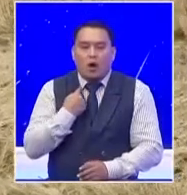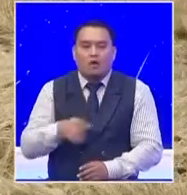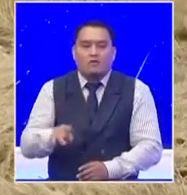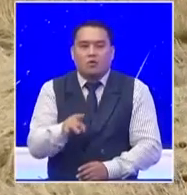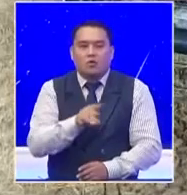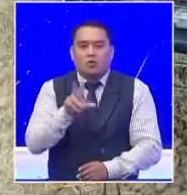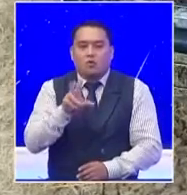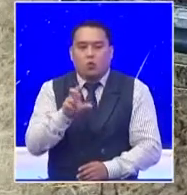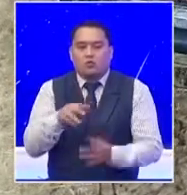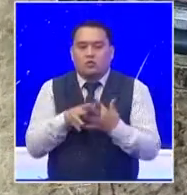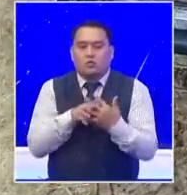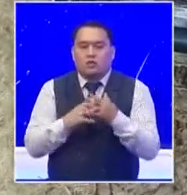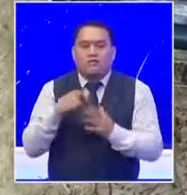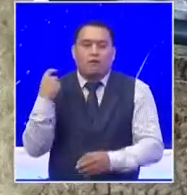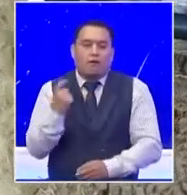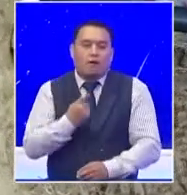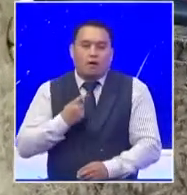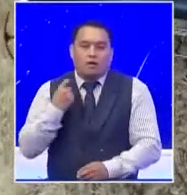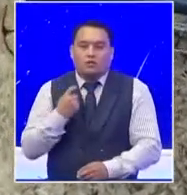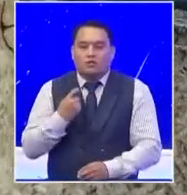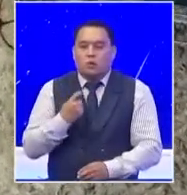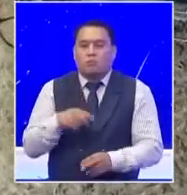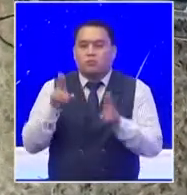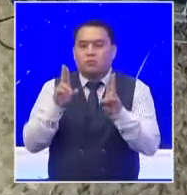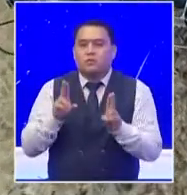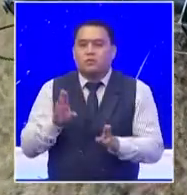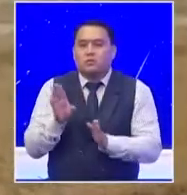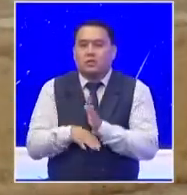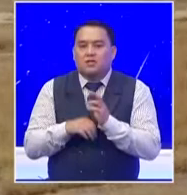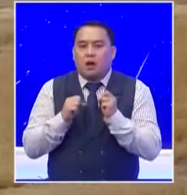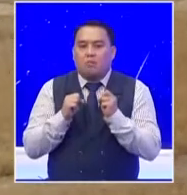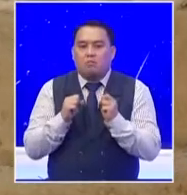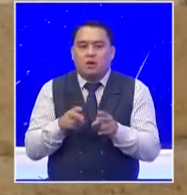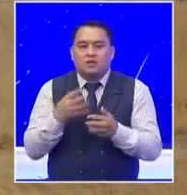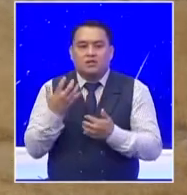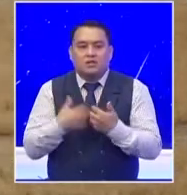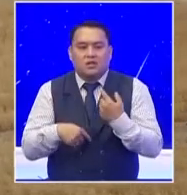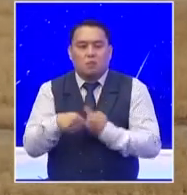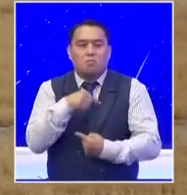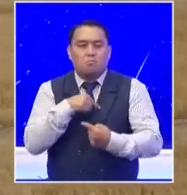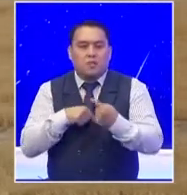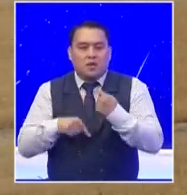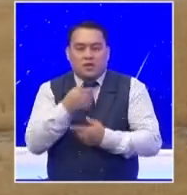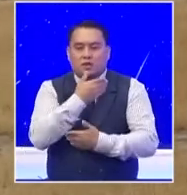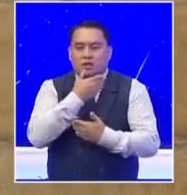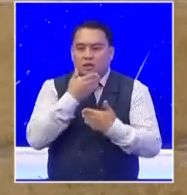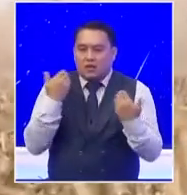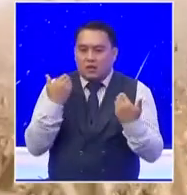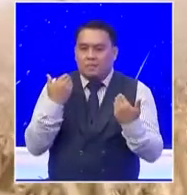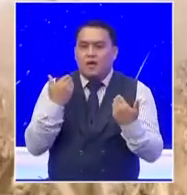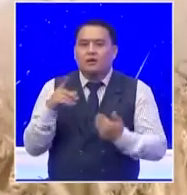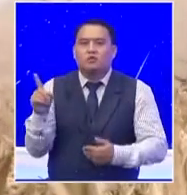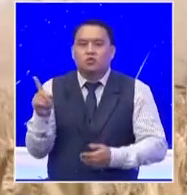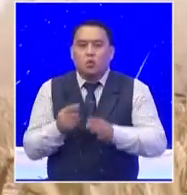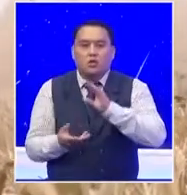более 300 крестьянских хозяйств. Злостных нарушителей правил пожарной безопасности среди сельхозпредпринимателей нет. Стоит отметить, что